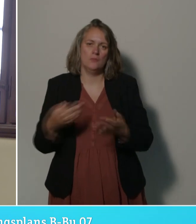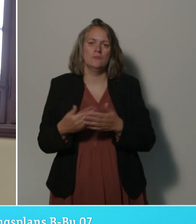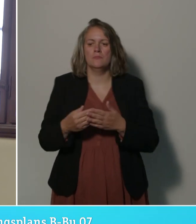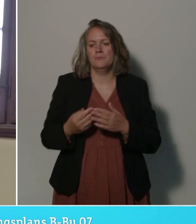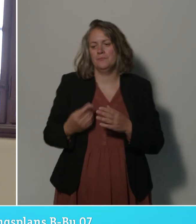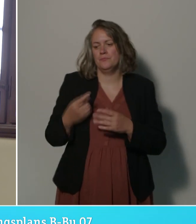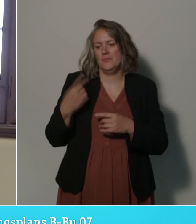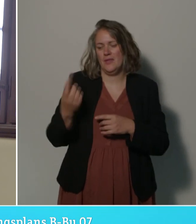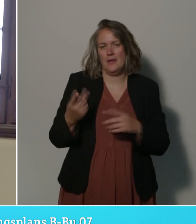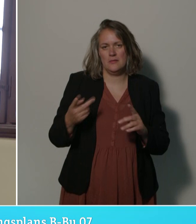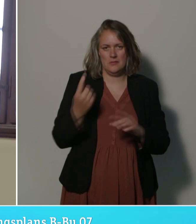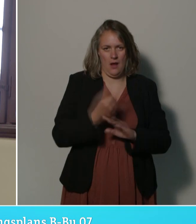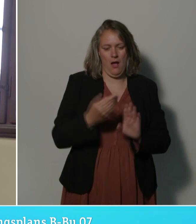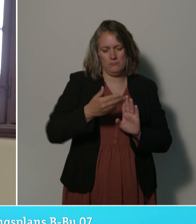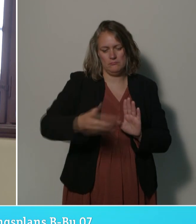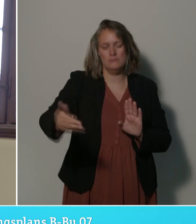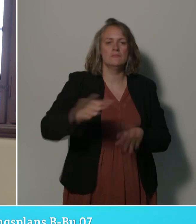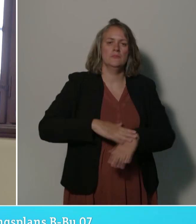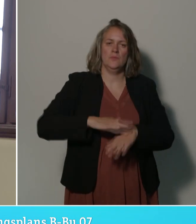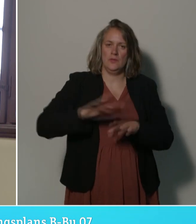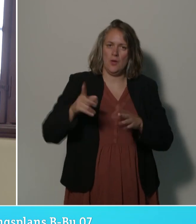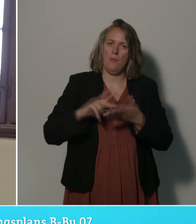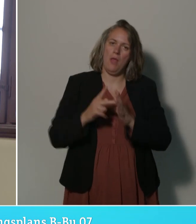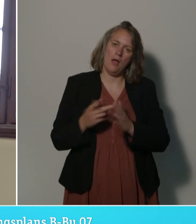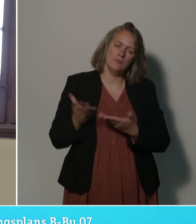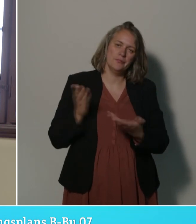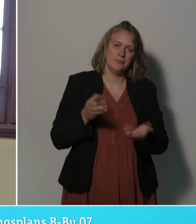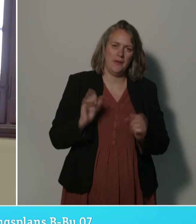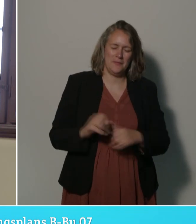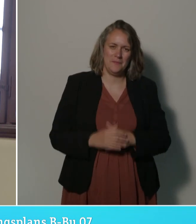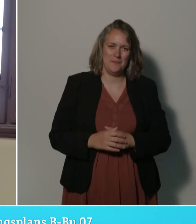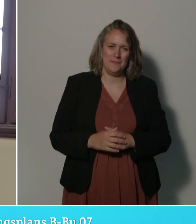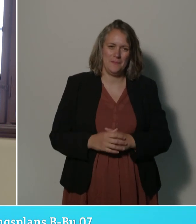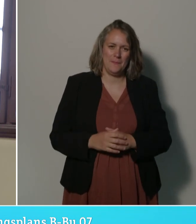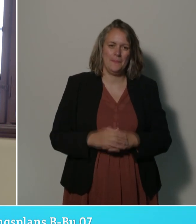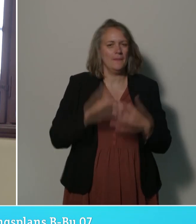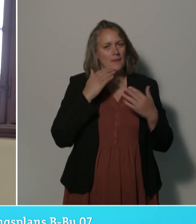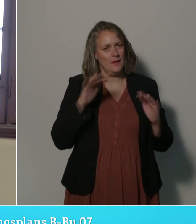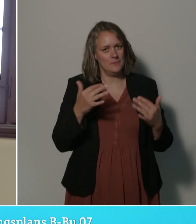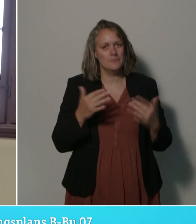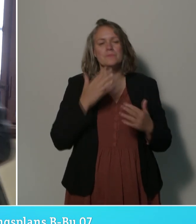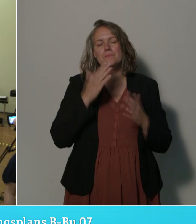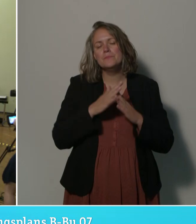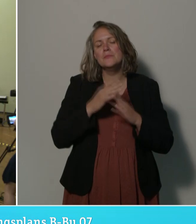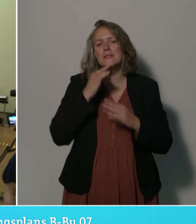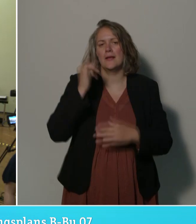nächsten Veränderungssperre dann Ihnen auch hier einen Planentwurf vorstellen können. Ich danke Ihnen und bitte um